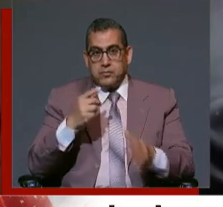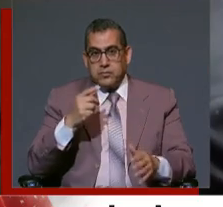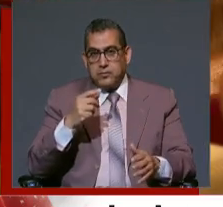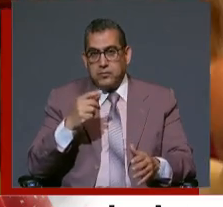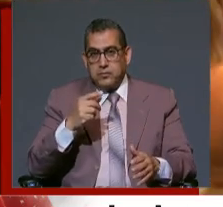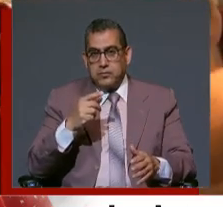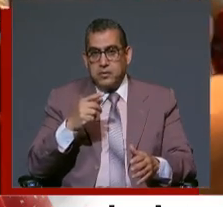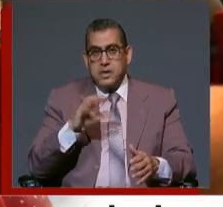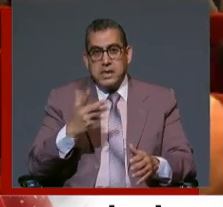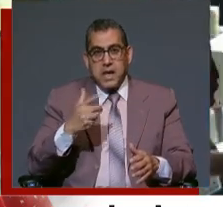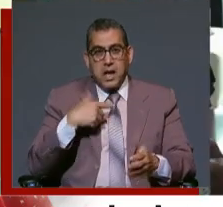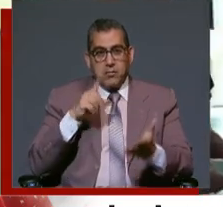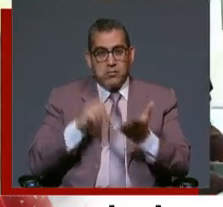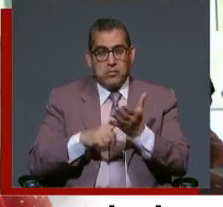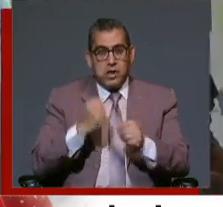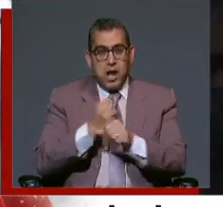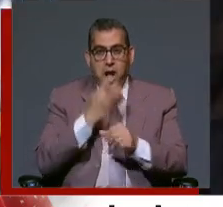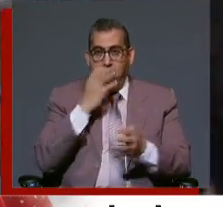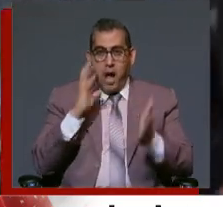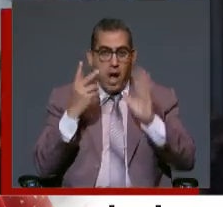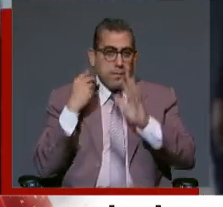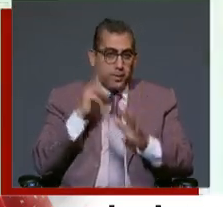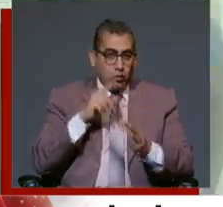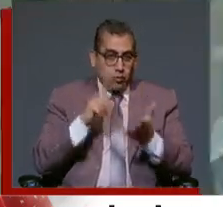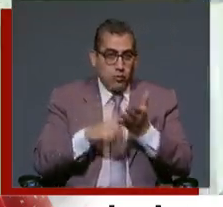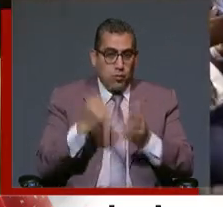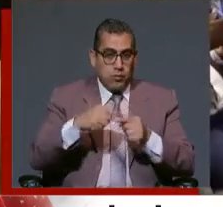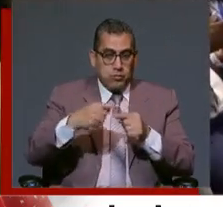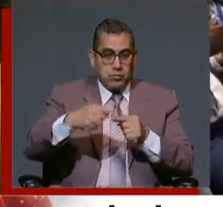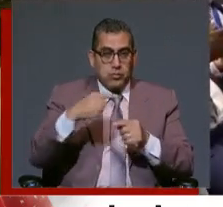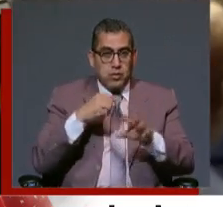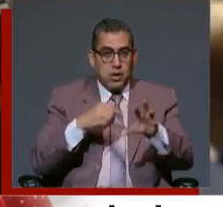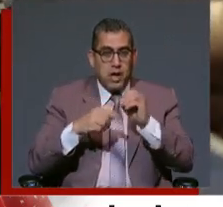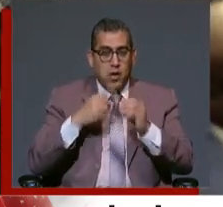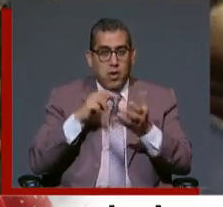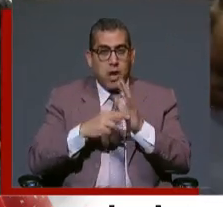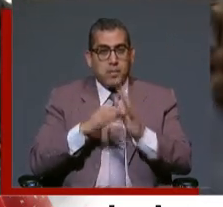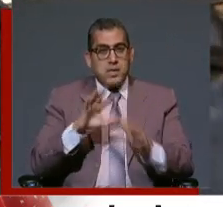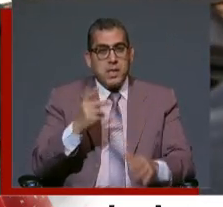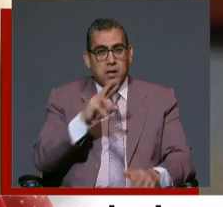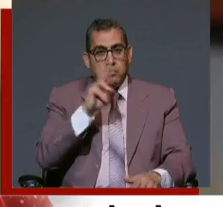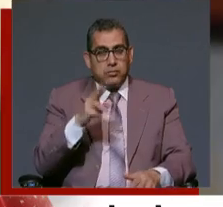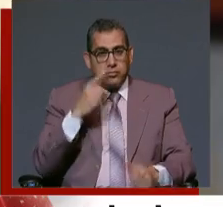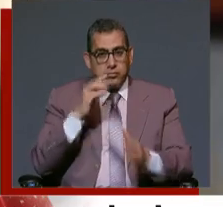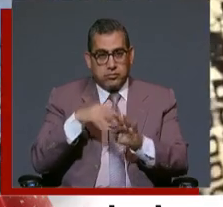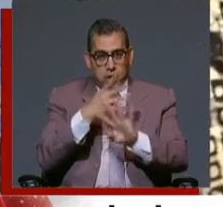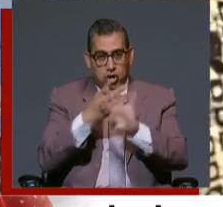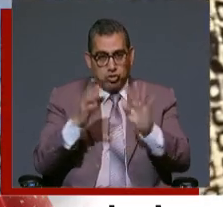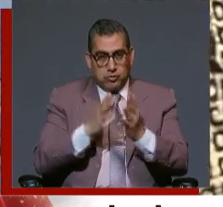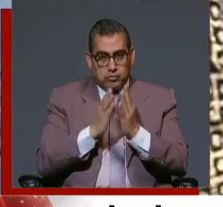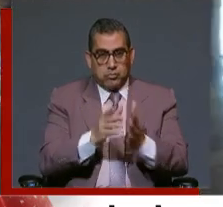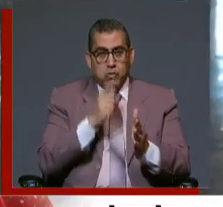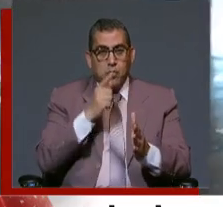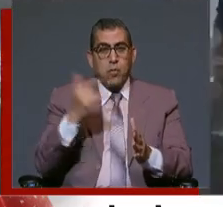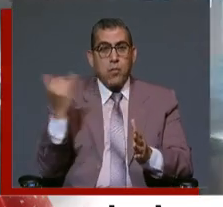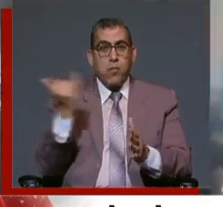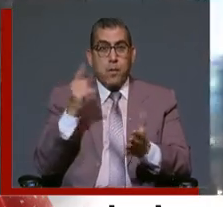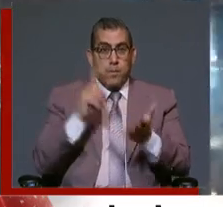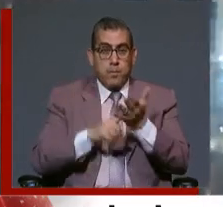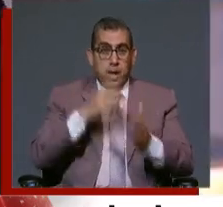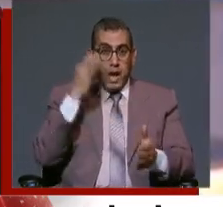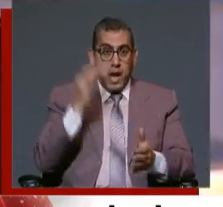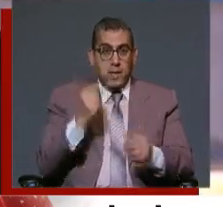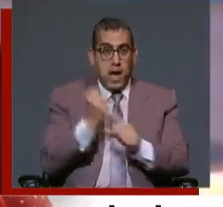أن احنا في كوب 27 ناولنا قضية التكيف وطلعنا أجندة للتكيف، لكن كان مهم كمان إن احنا